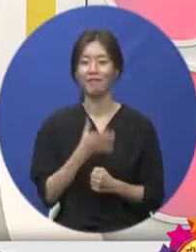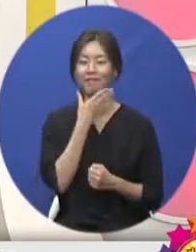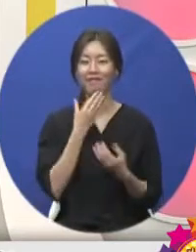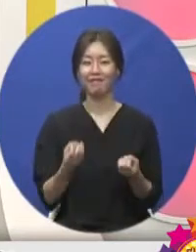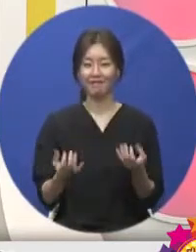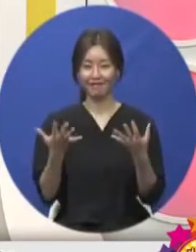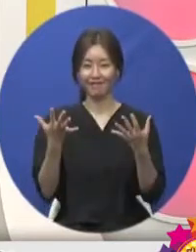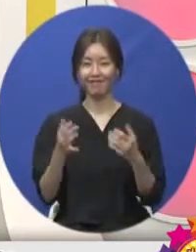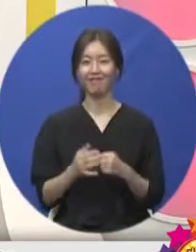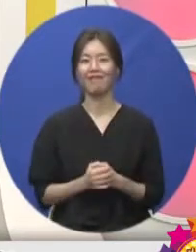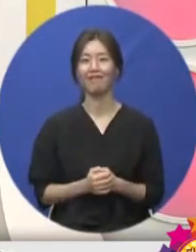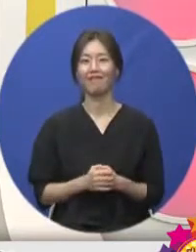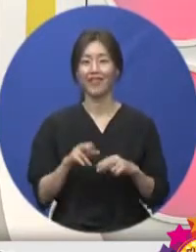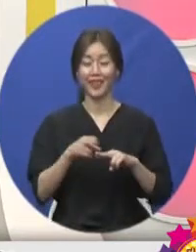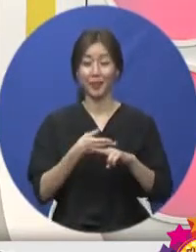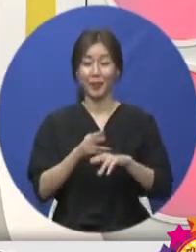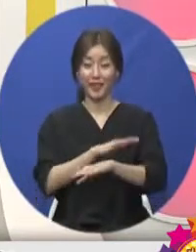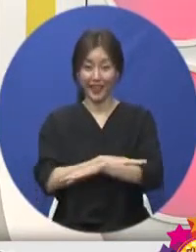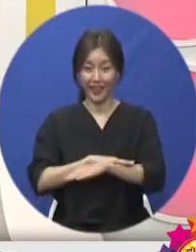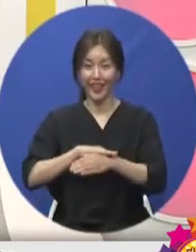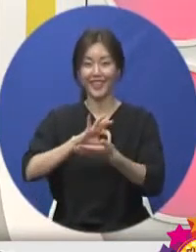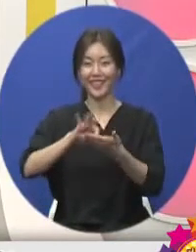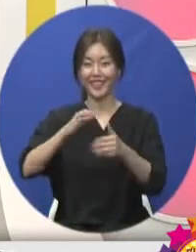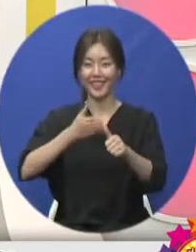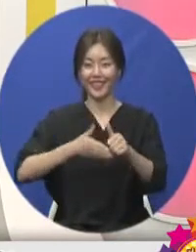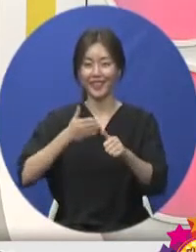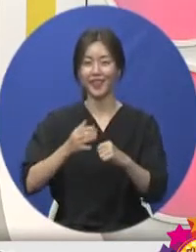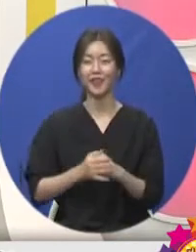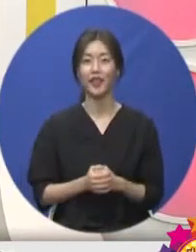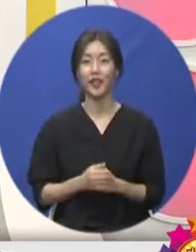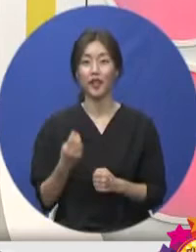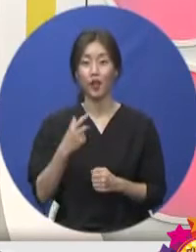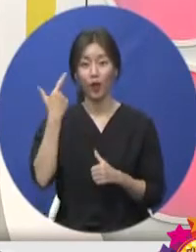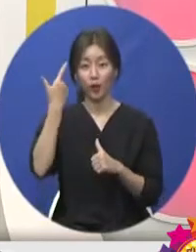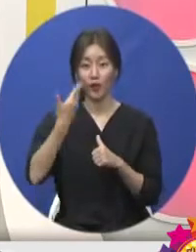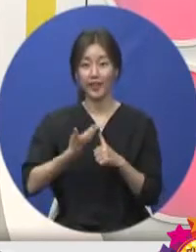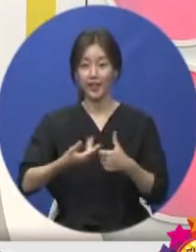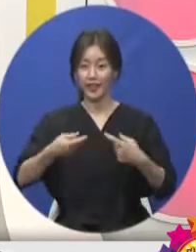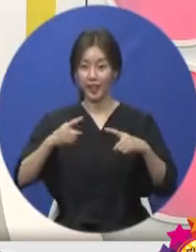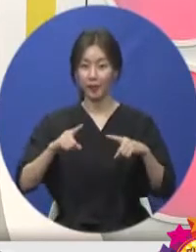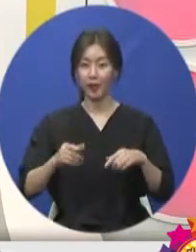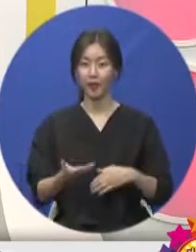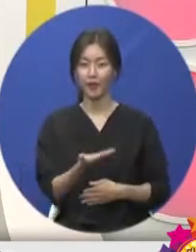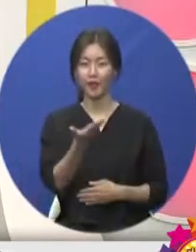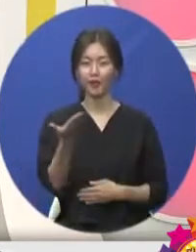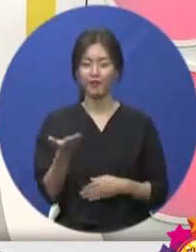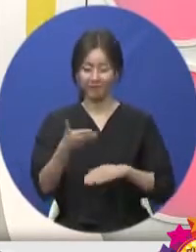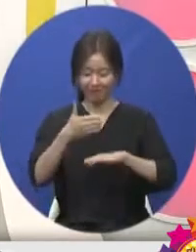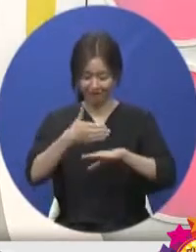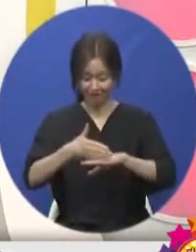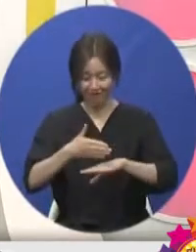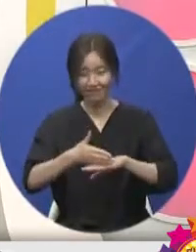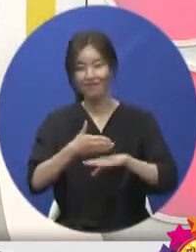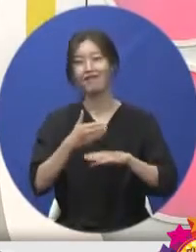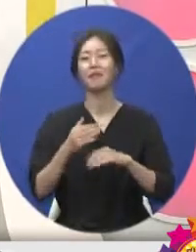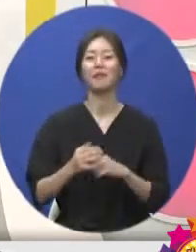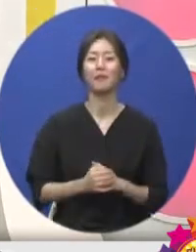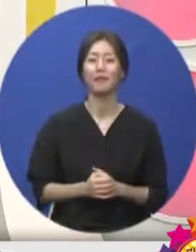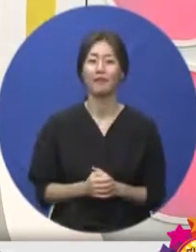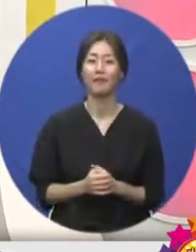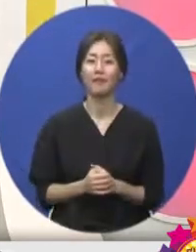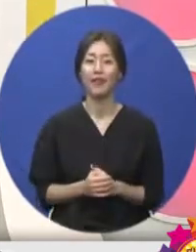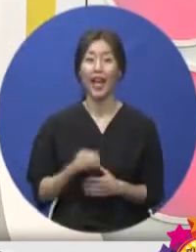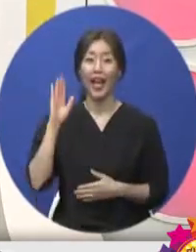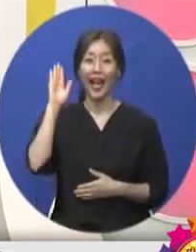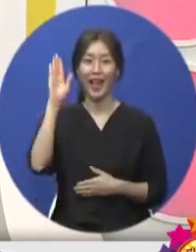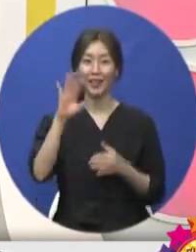010-3270번님 축하드립니다. 좋은 선물 되시기 바라겠습니다. 그리고 퀴즈에 참여해 주신 모든 분들께 감사드립니다.